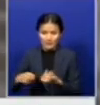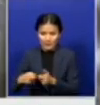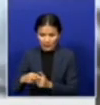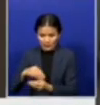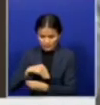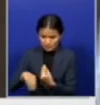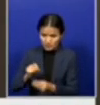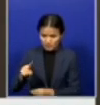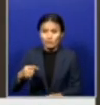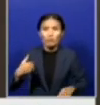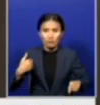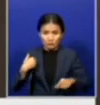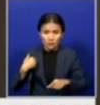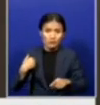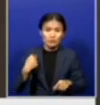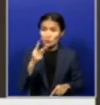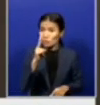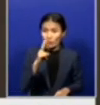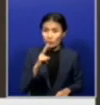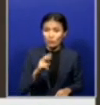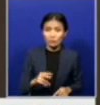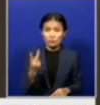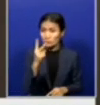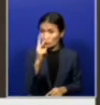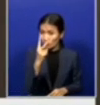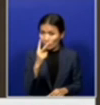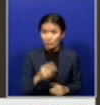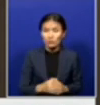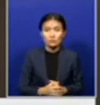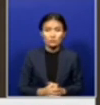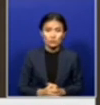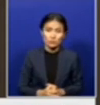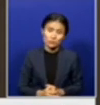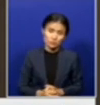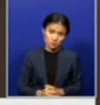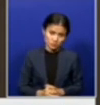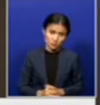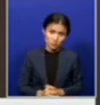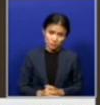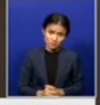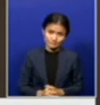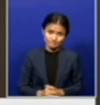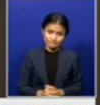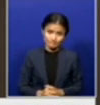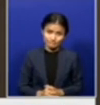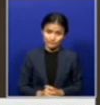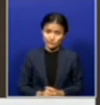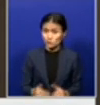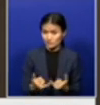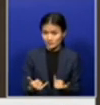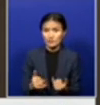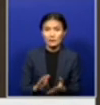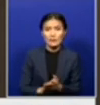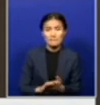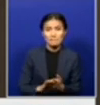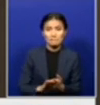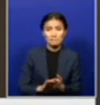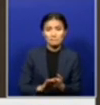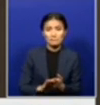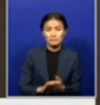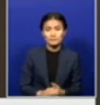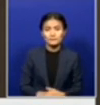ท่านประธานครับประเทศที่มีความสำเร็จในเรื่องเกี่ยวกับโควิดระบาดเนี่ยอย่างแท้จริงเนี่ยไม่ใช่หมายความว่